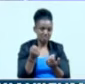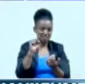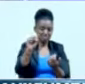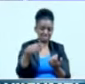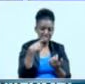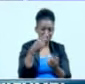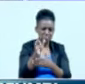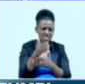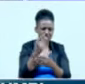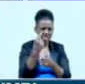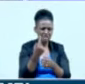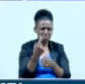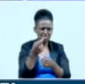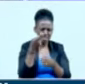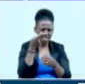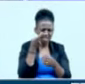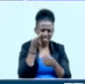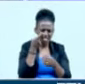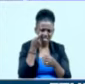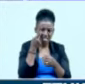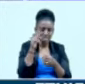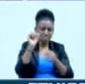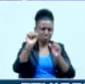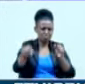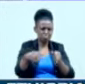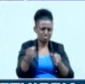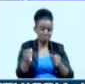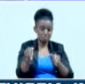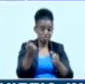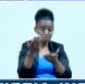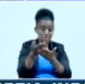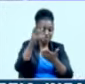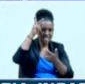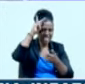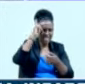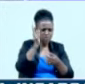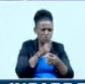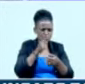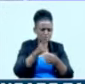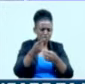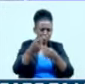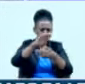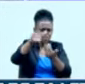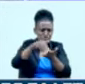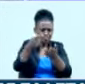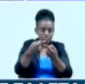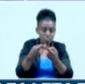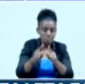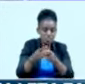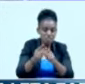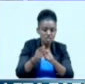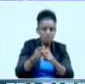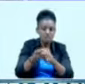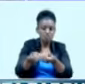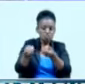hari minisiteri n'imwe yari kubasha guhangana nacyo ngo igishobore kuko byasabaga ubumenyi buturutse mu nzego zitandukanye.